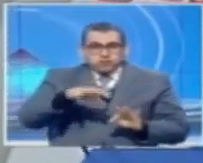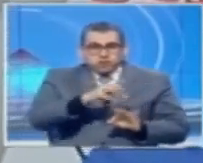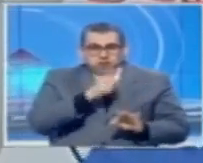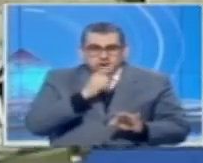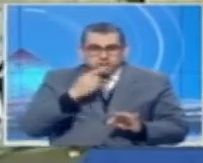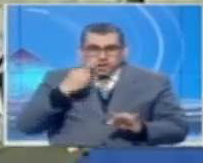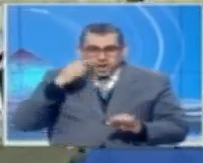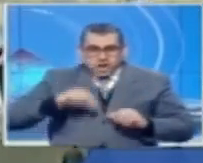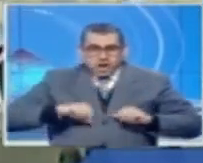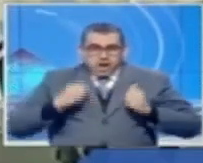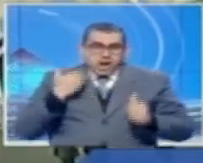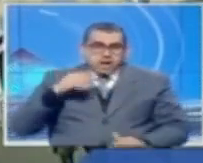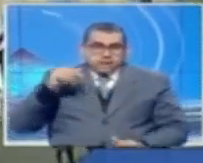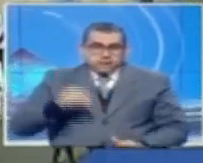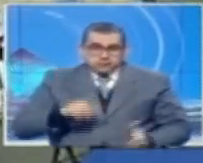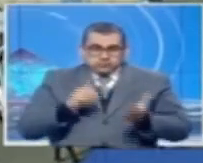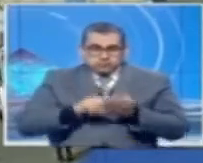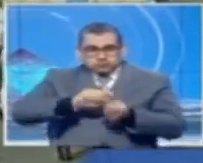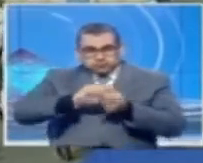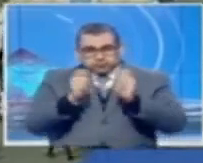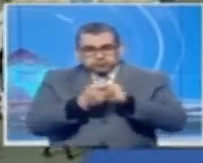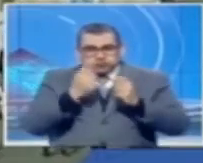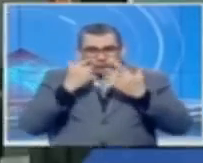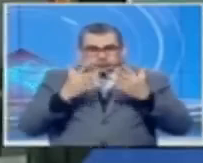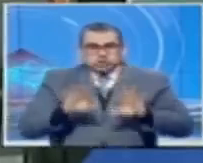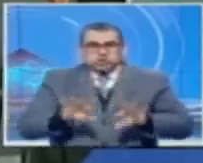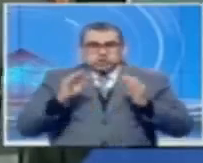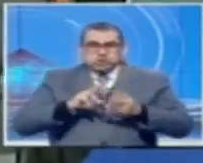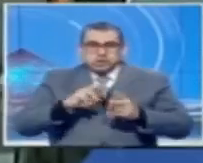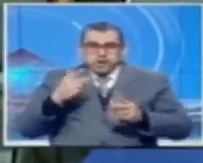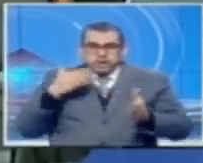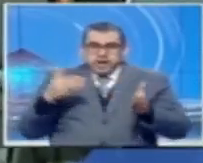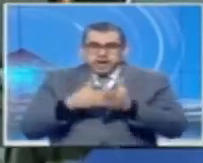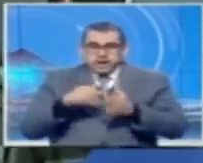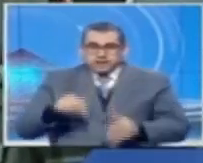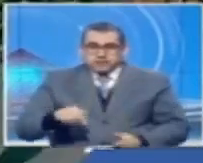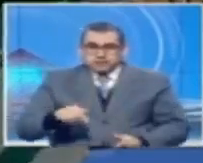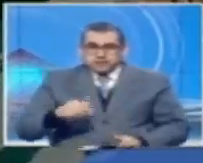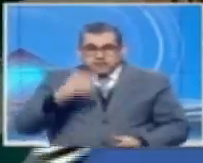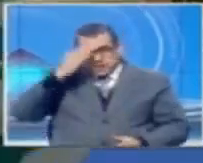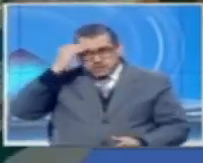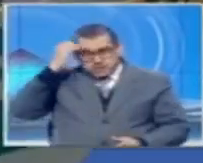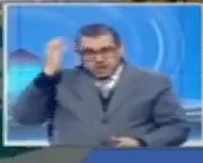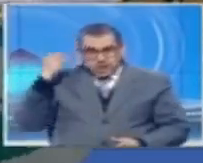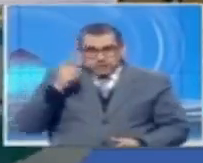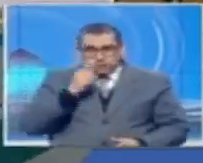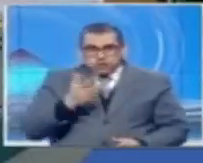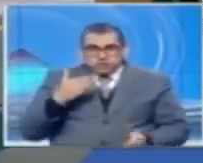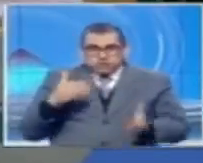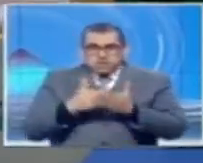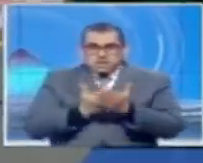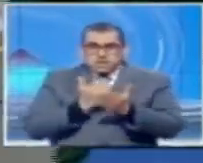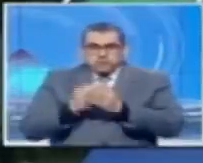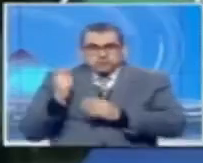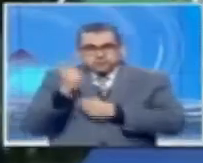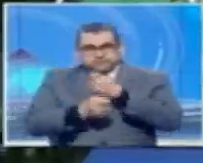حياة كريمة النهاردة غيرت حاجات كتير جدا. يمكن اخرها كان الصعيد والاستثمارات اللي كانت